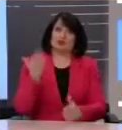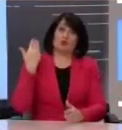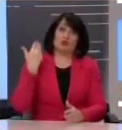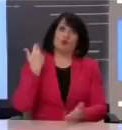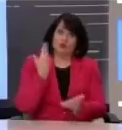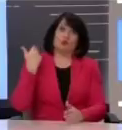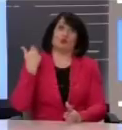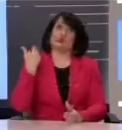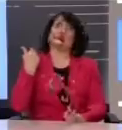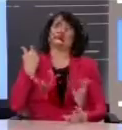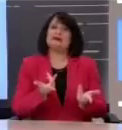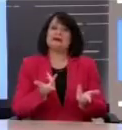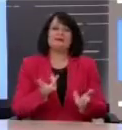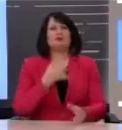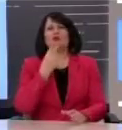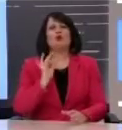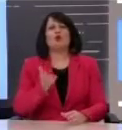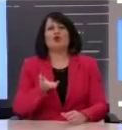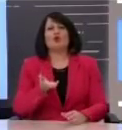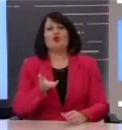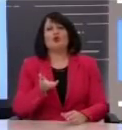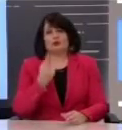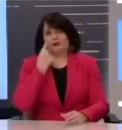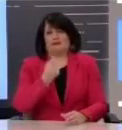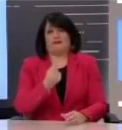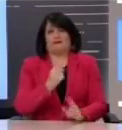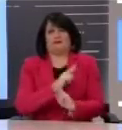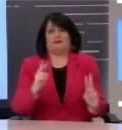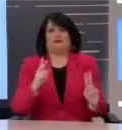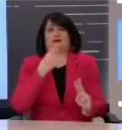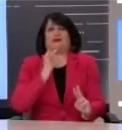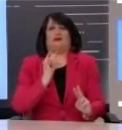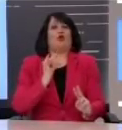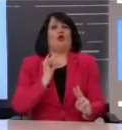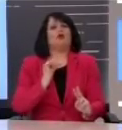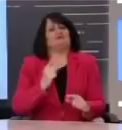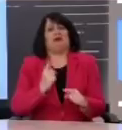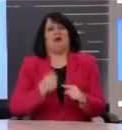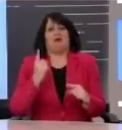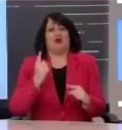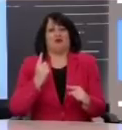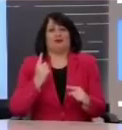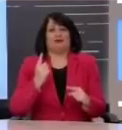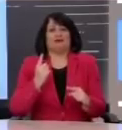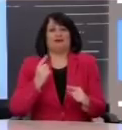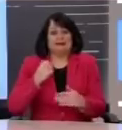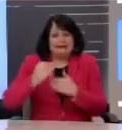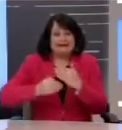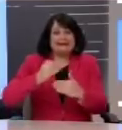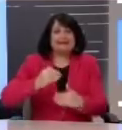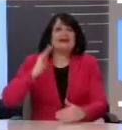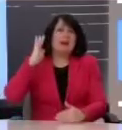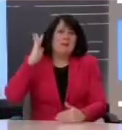Ο λόγος είναι τόσο προφανής όσο και απλός. Έχει να κάνει με τη σταδιακή